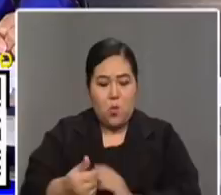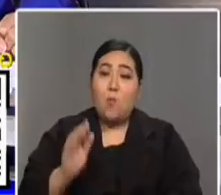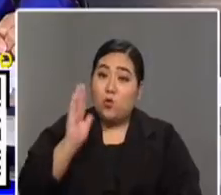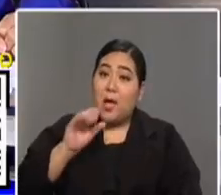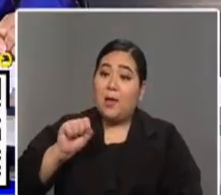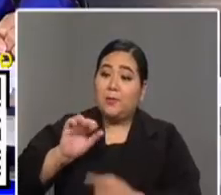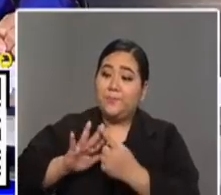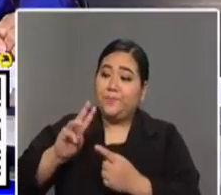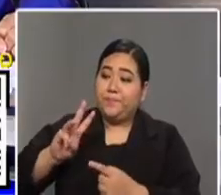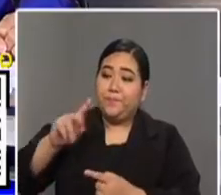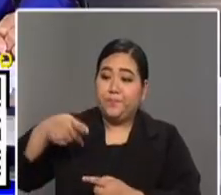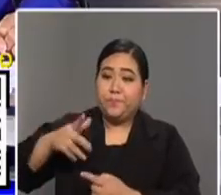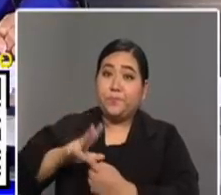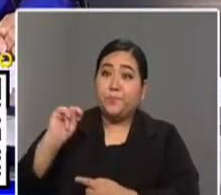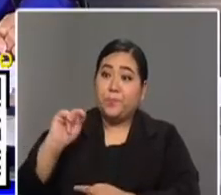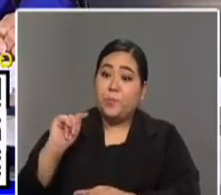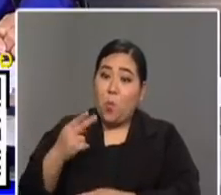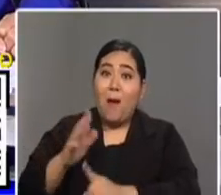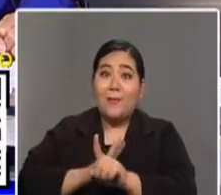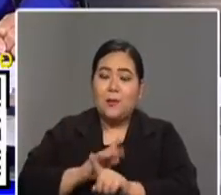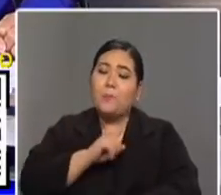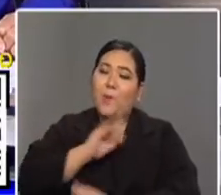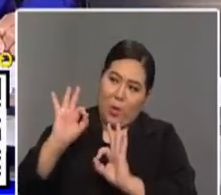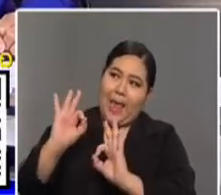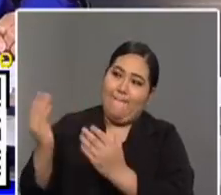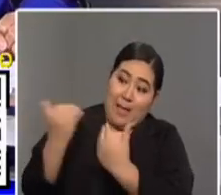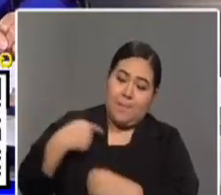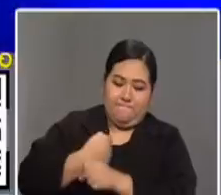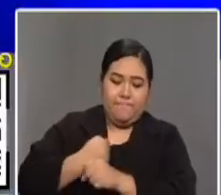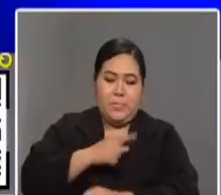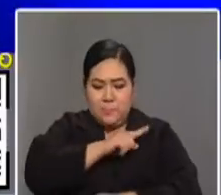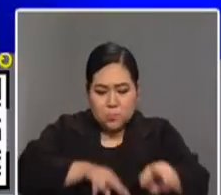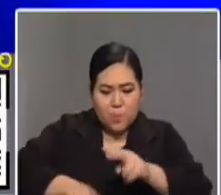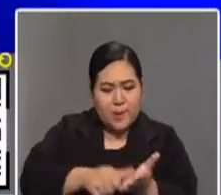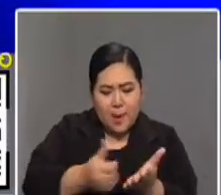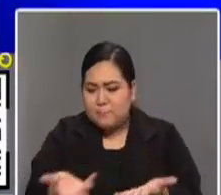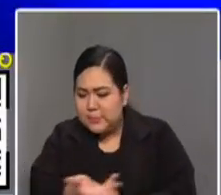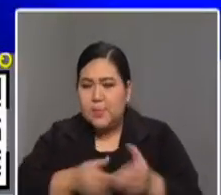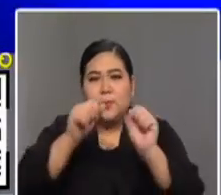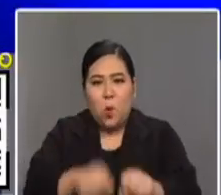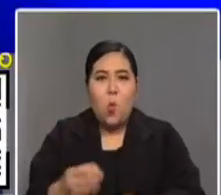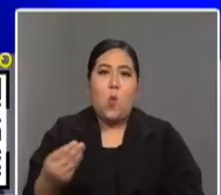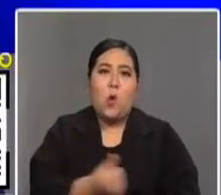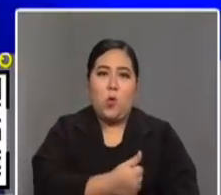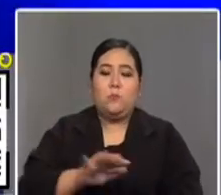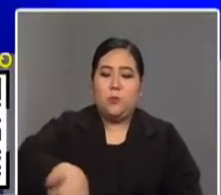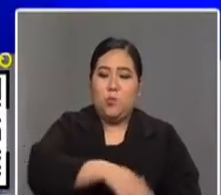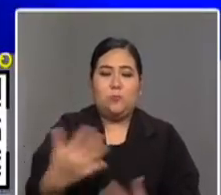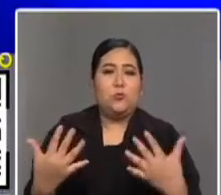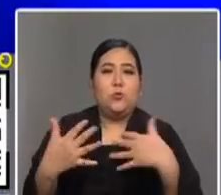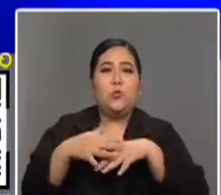ค ่ ะ นะครับท่านสุวพันธ์ก็ลงพื้นที่ไปแก้ไขประชาชนชาวเชียงใหม่ด้วยก็ทุกคนนั่นแหละนะครับก็เอาว่าอยู่ร่วมกัน